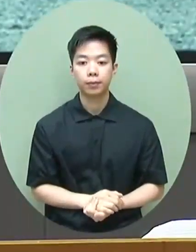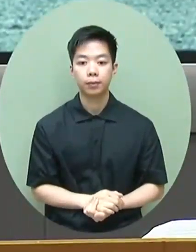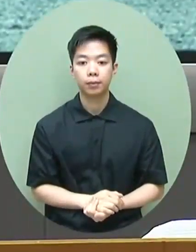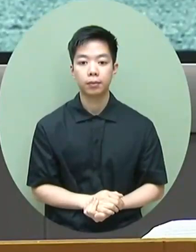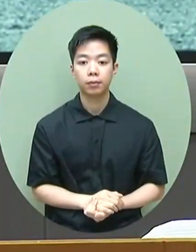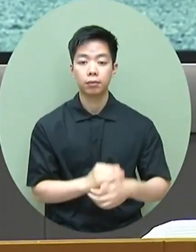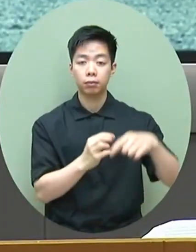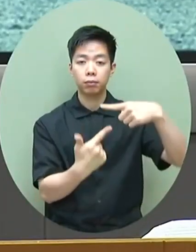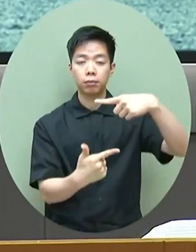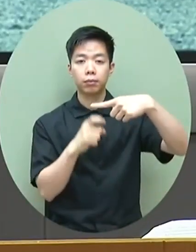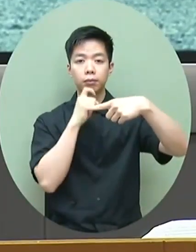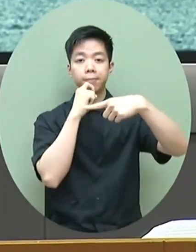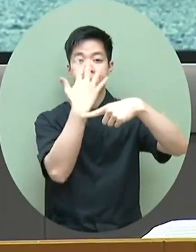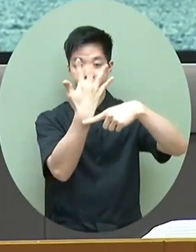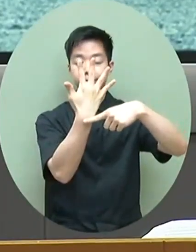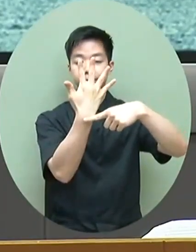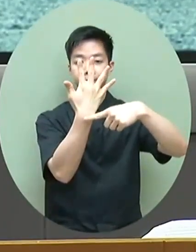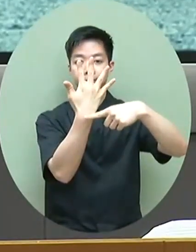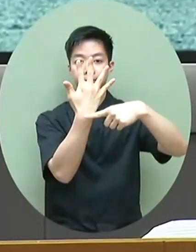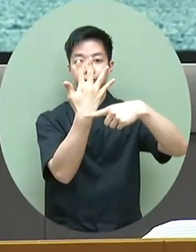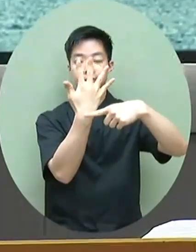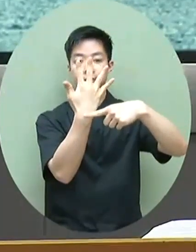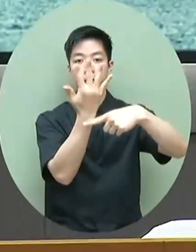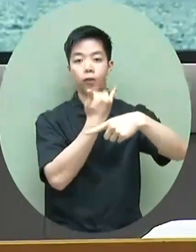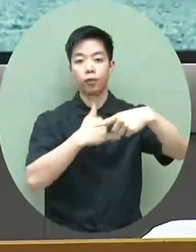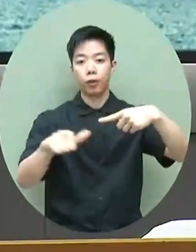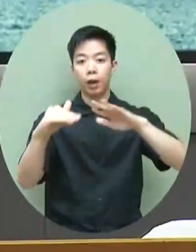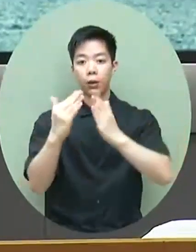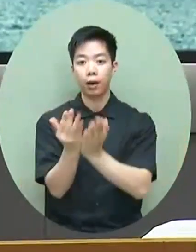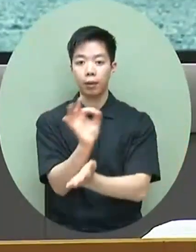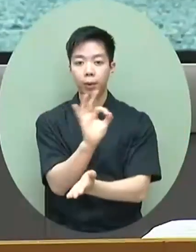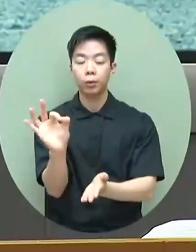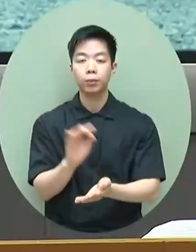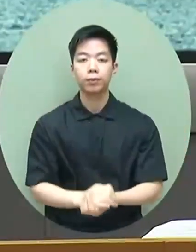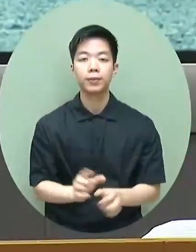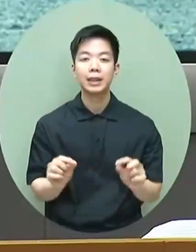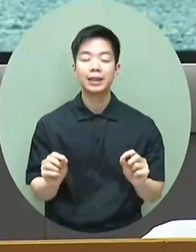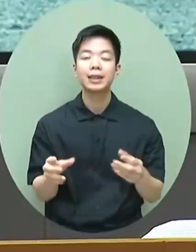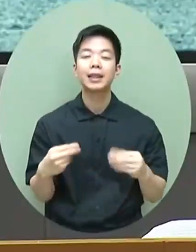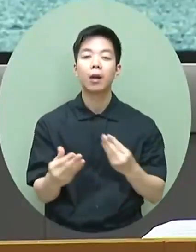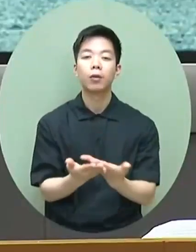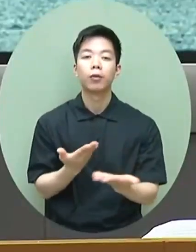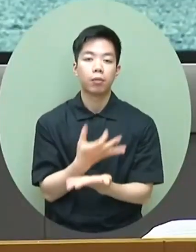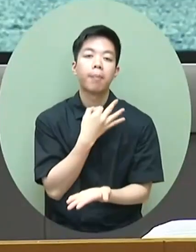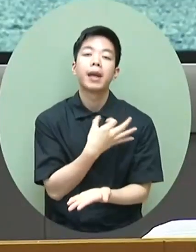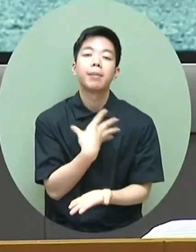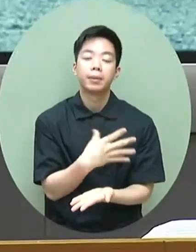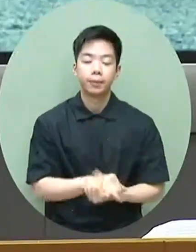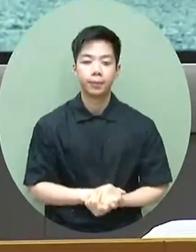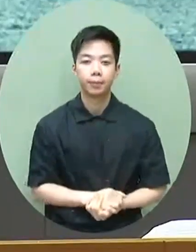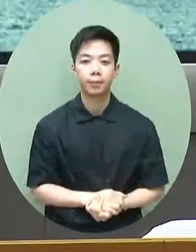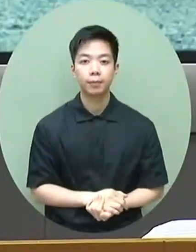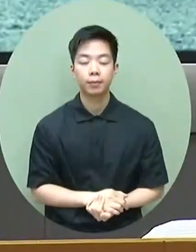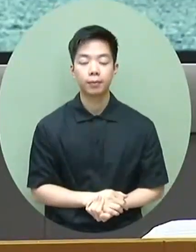都冇翻學嘅，即係未開學嘅，即係啱啱先新開學嘅啫。咁其他個3個咧就係、